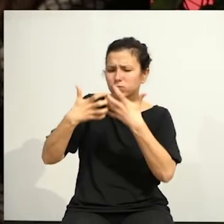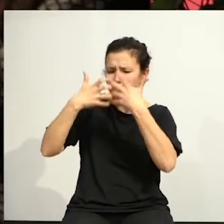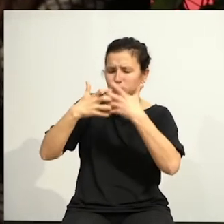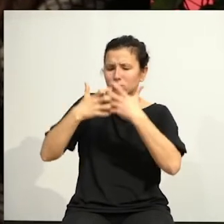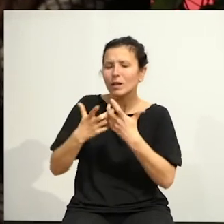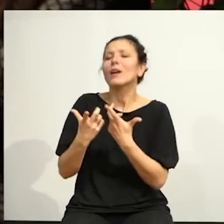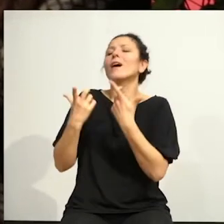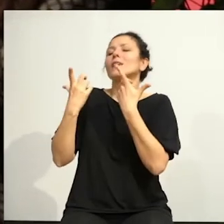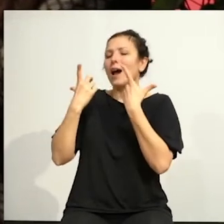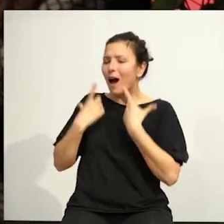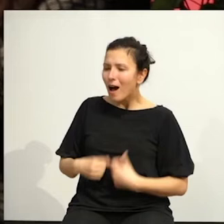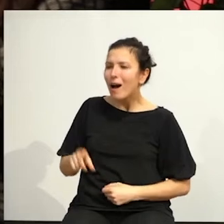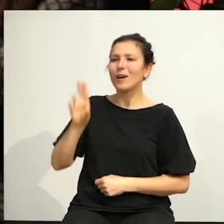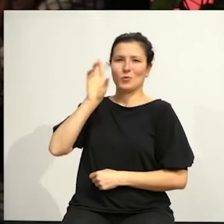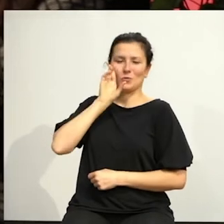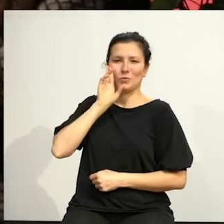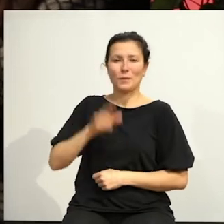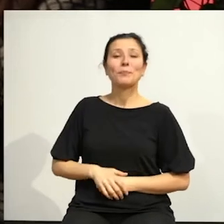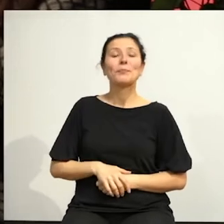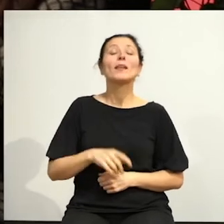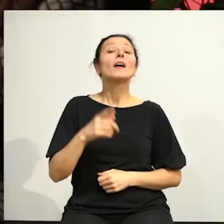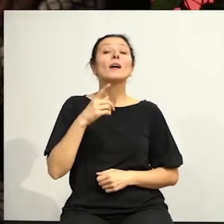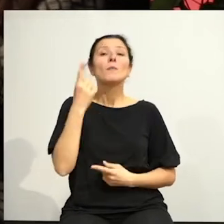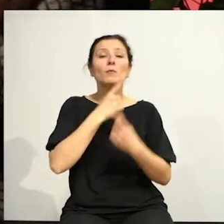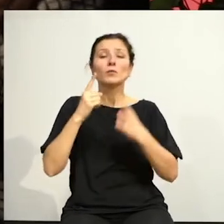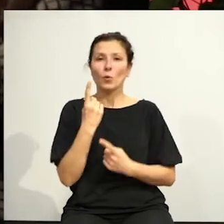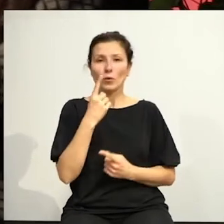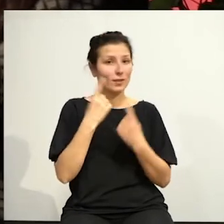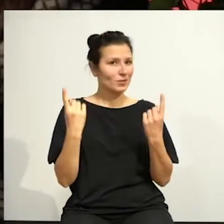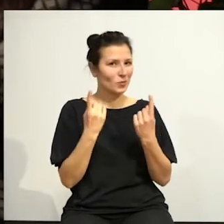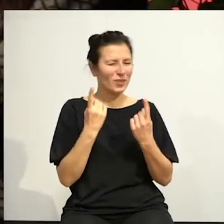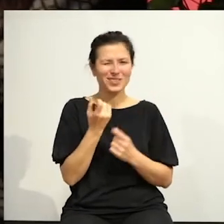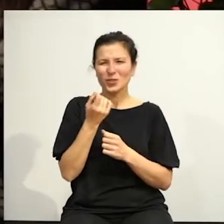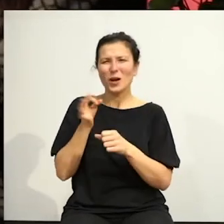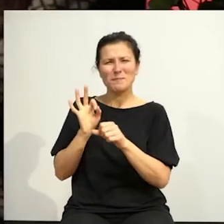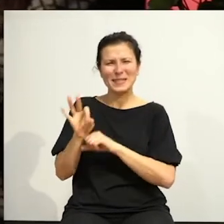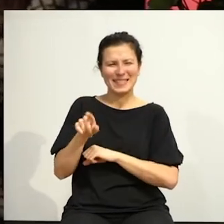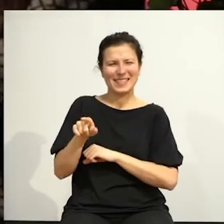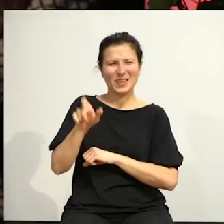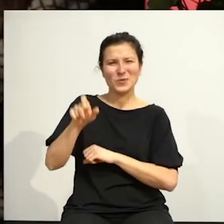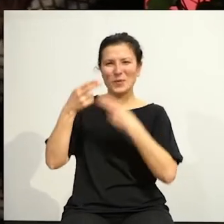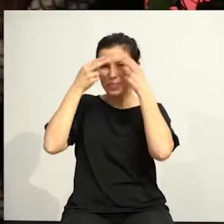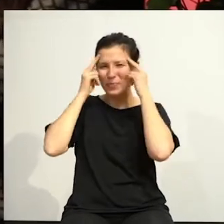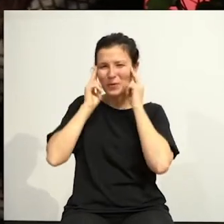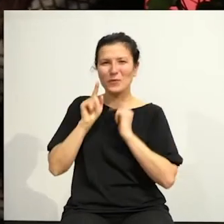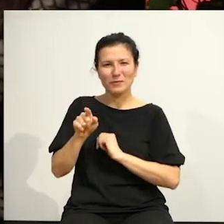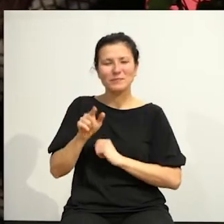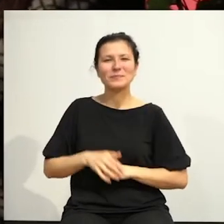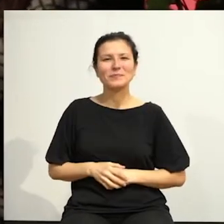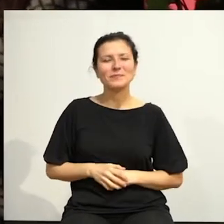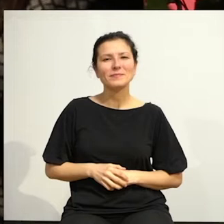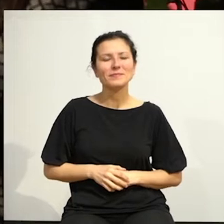mnie. I też pomyślałam o jednej sytuacji, która też przekornie, Norwid tutaj się przewraca, gdzie się przewraca jego prochy.